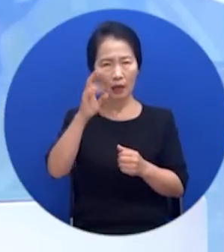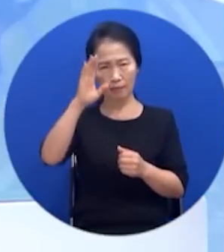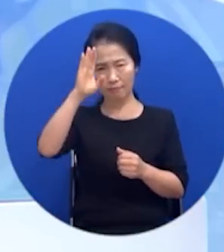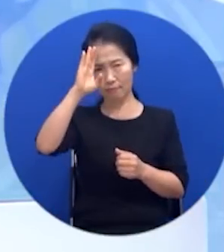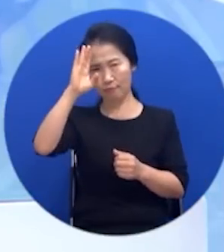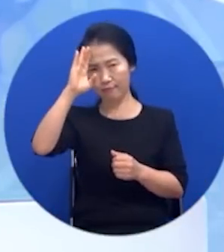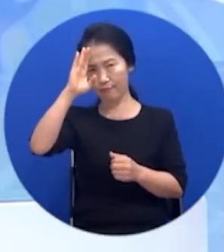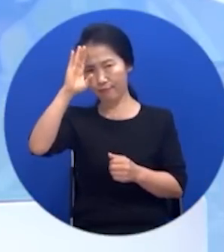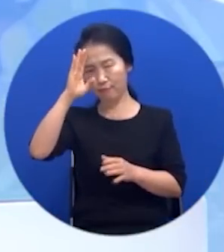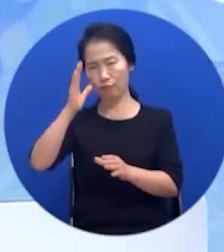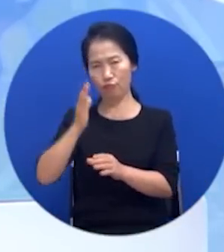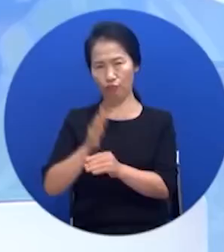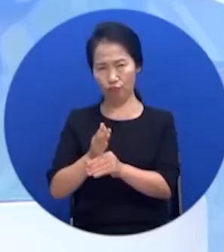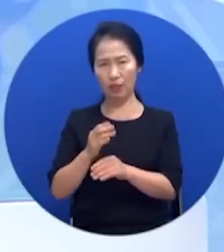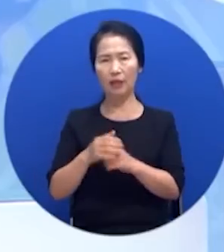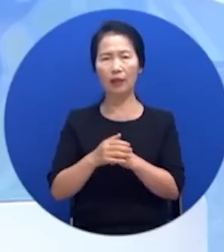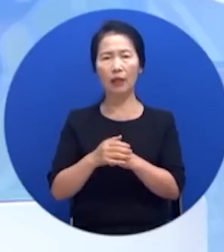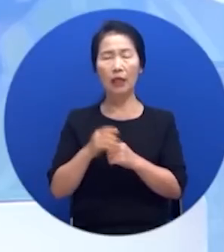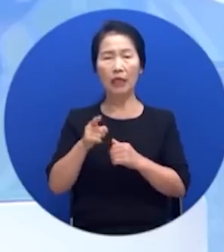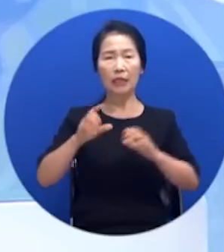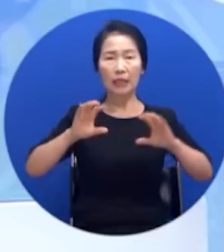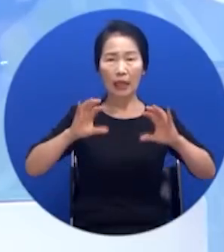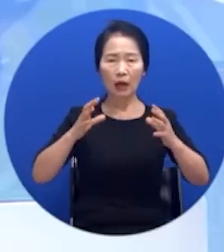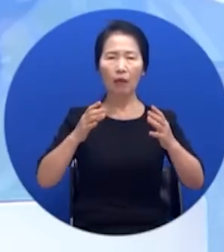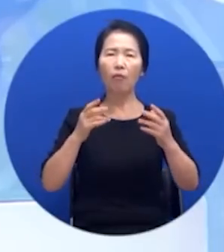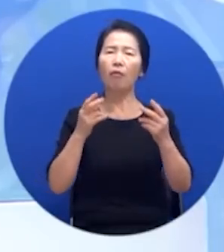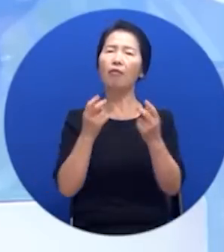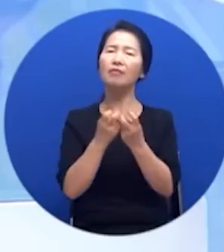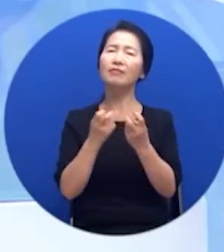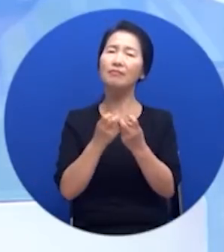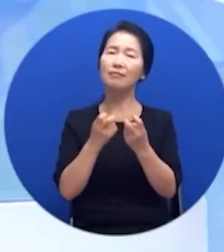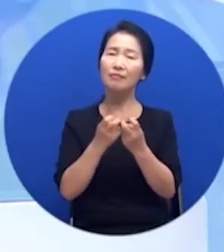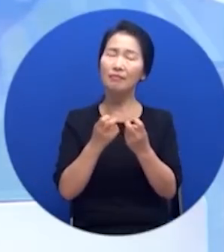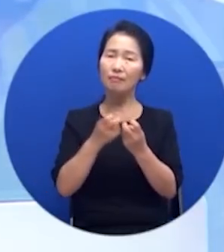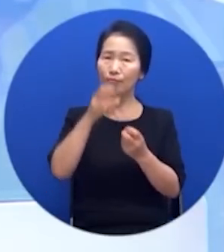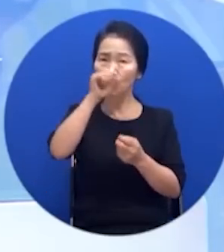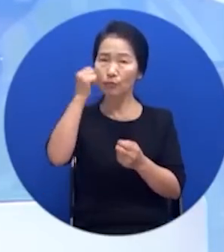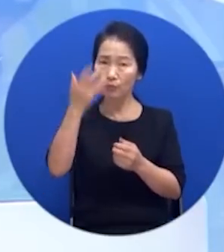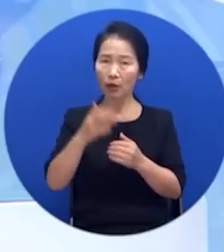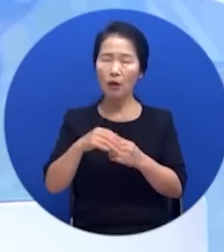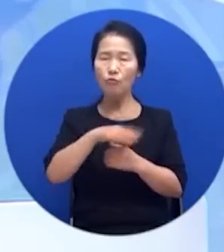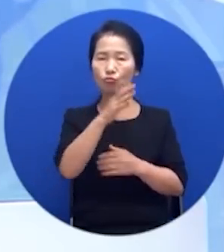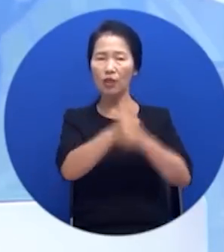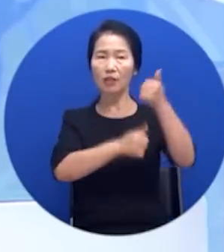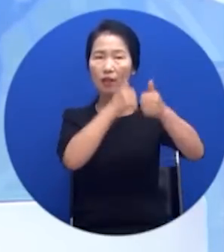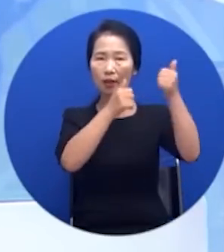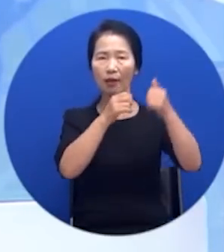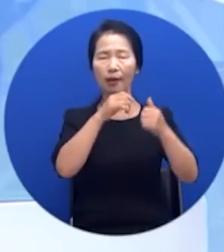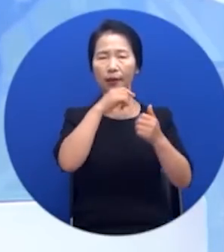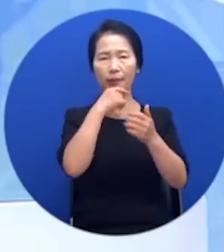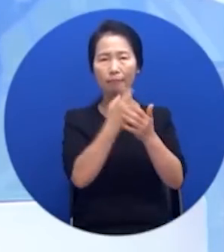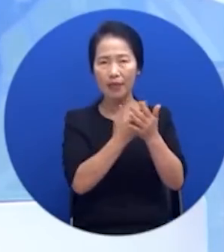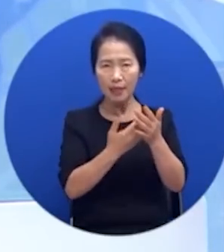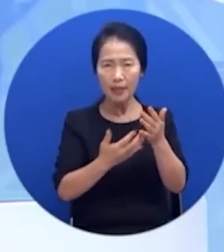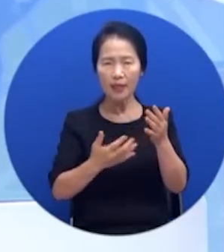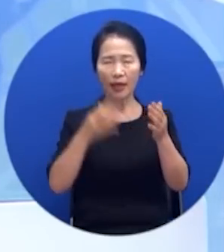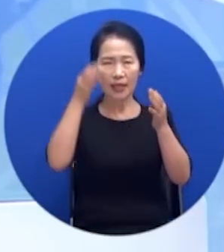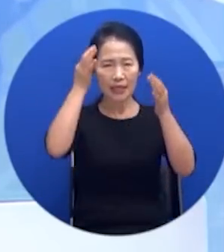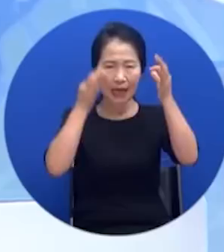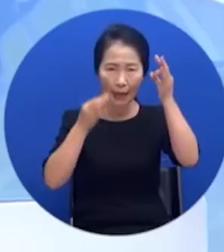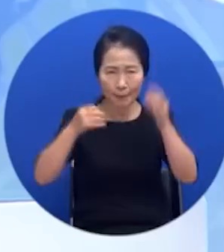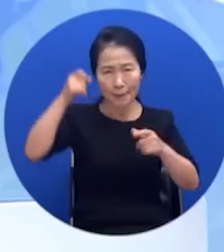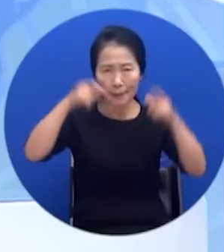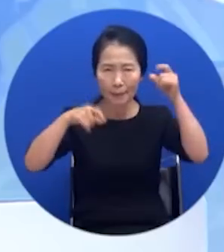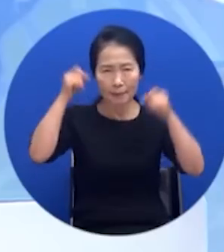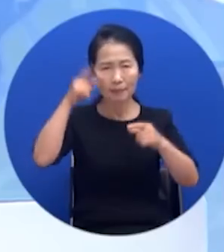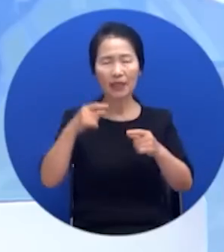병들어가고 있습니다. 이 나라를 어떻게 해야 합니까? 우리의 선조들이 피와 땀을 흘려서 지키고